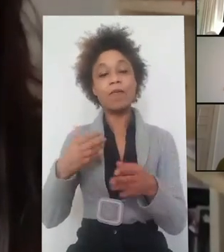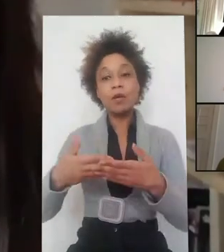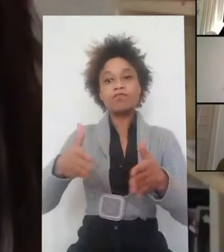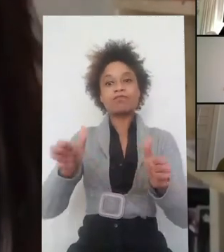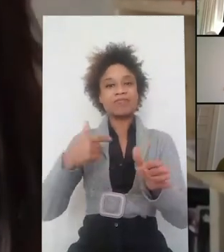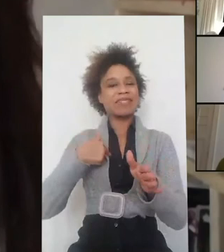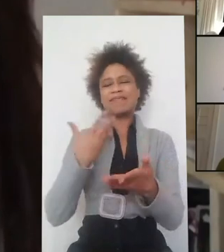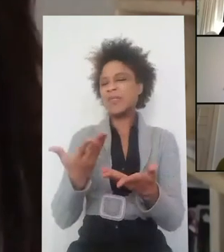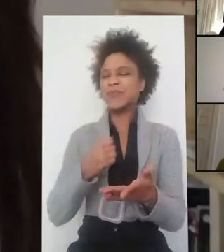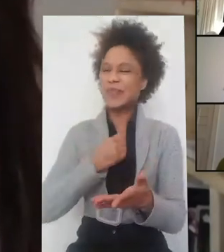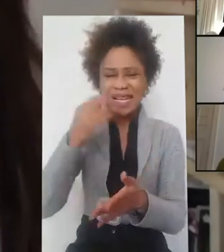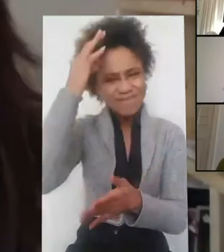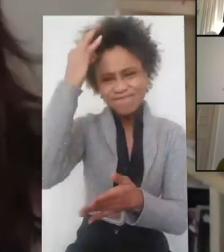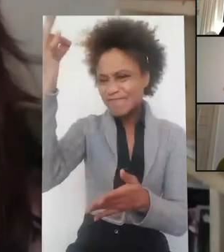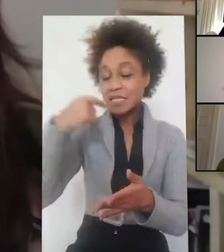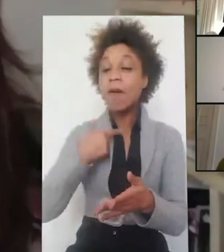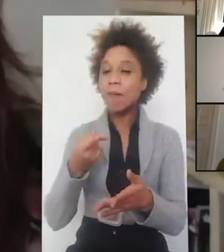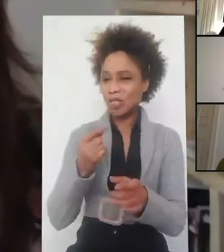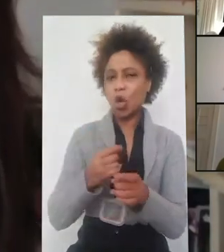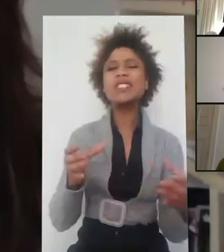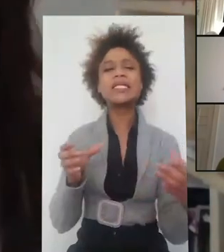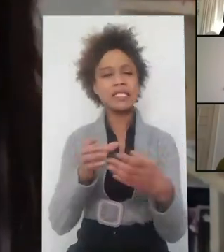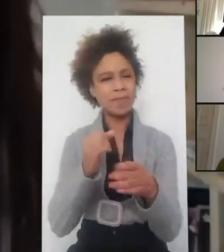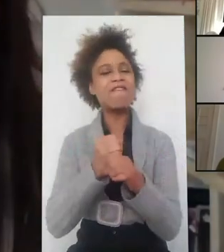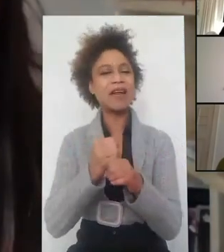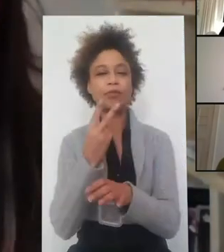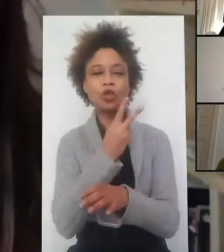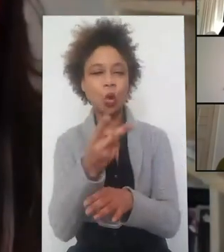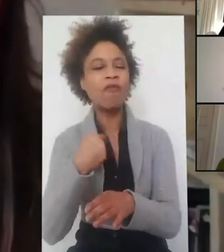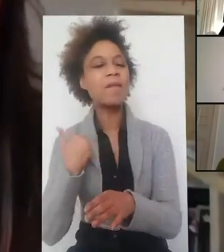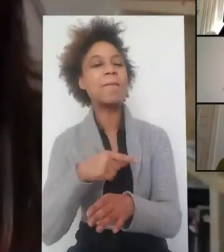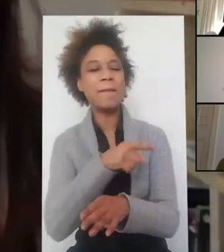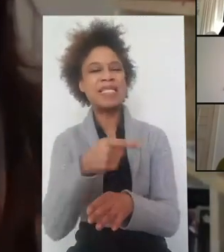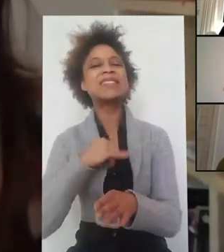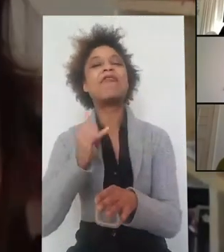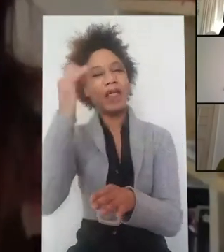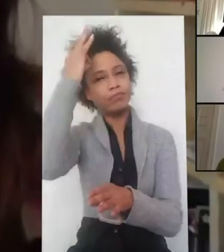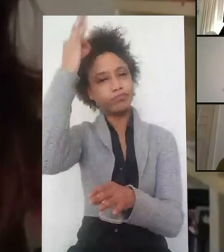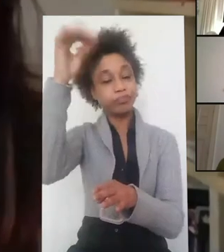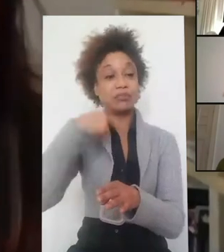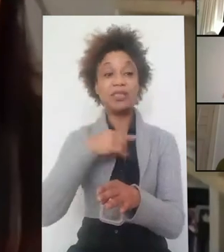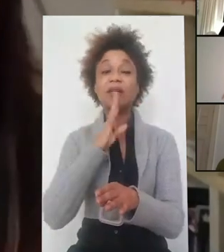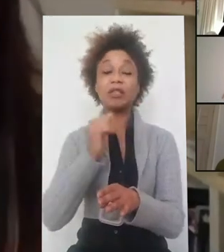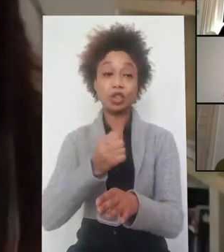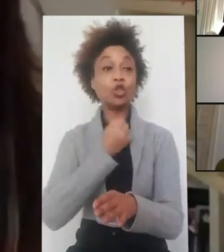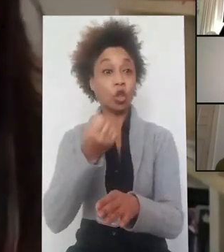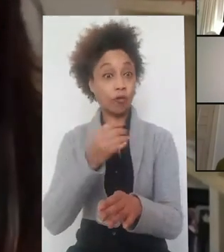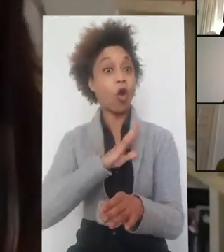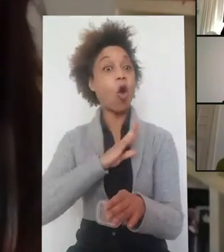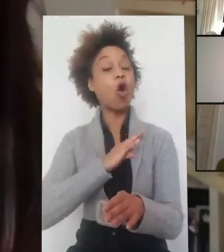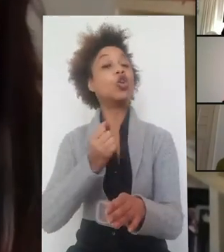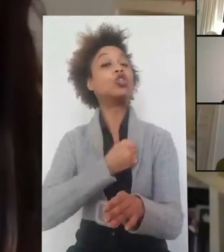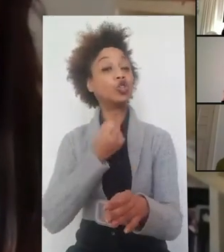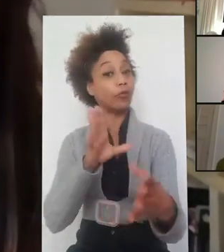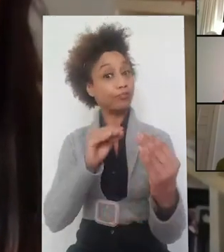iets, ook, nou, het is altijd een beetje vervelend om geld te vragen, maar dat is iets waar je wel als organisatie baat bij zou kunnen hebben als